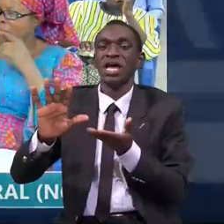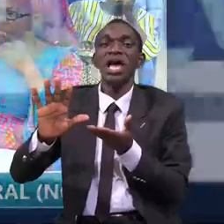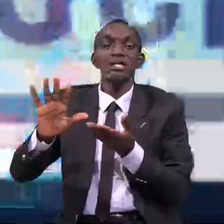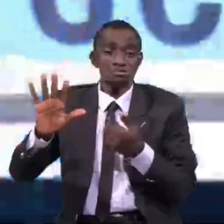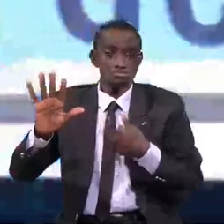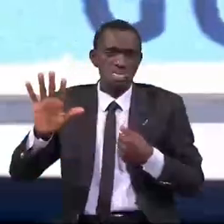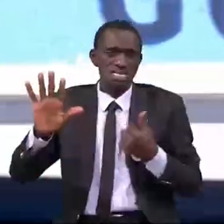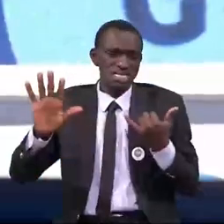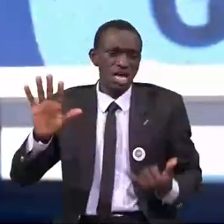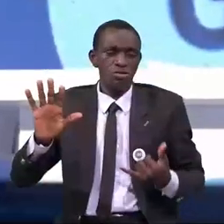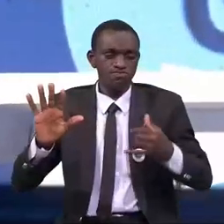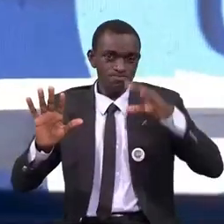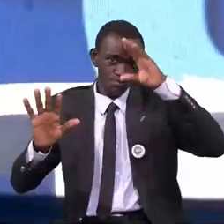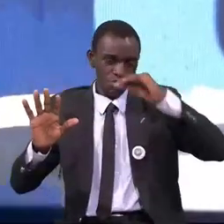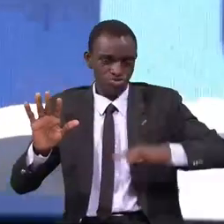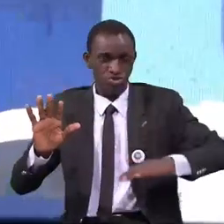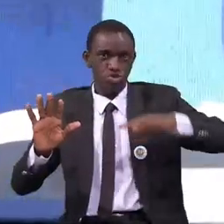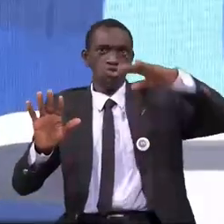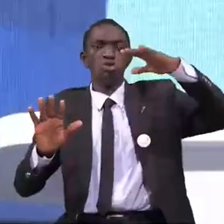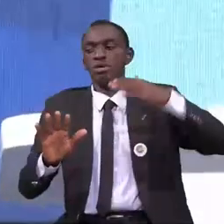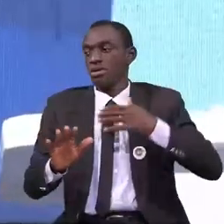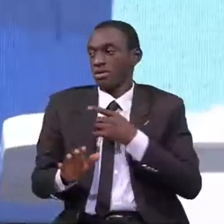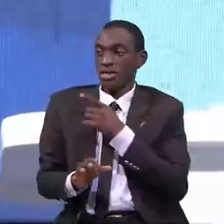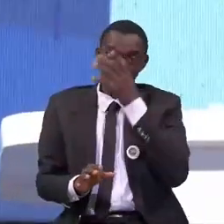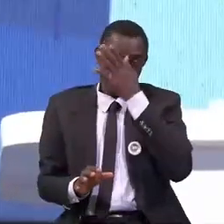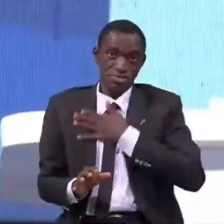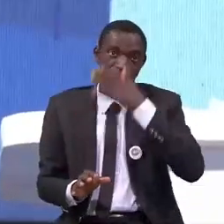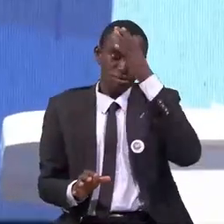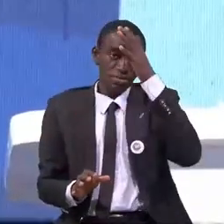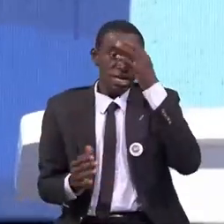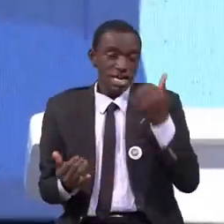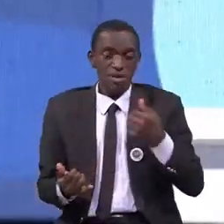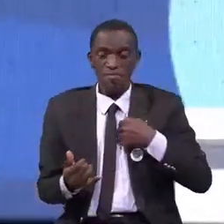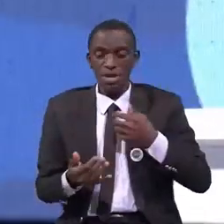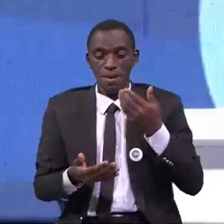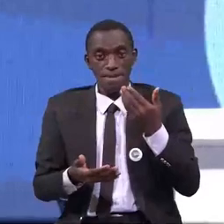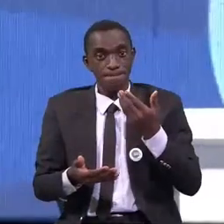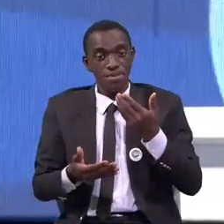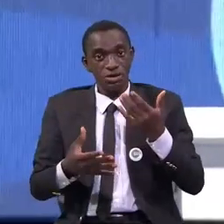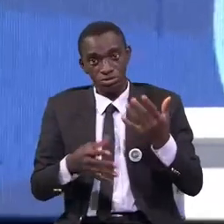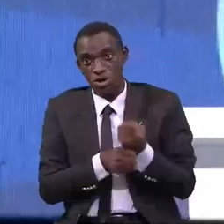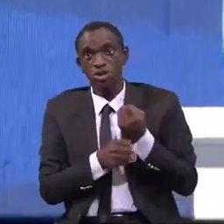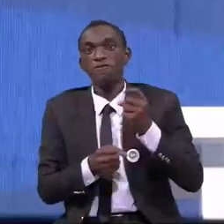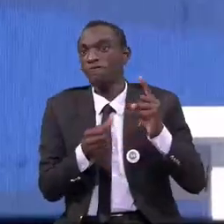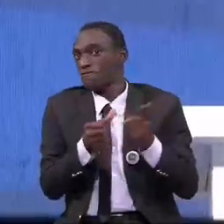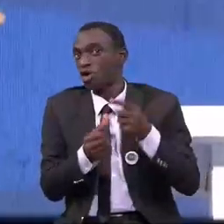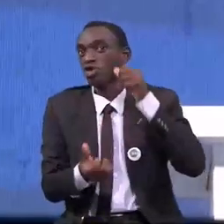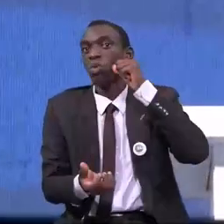mourir et maintenant comme tu es parvenu à l'adulte à l'âge adulte tu es la première